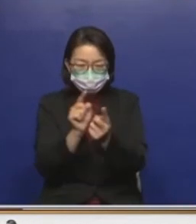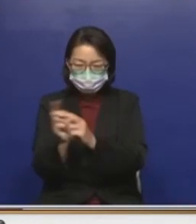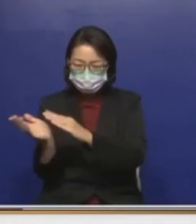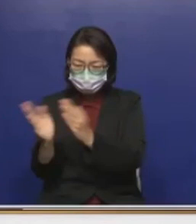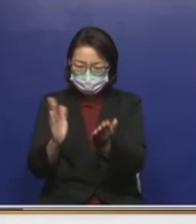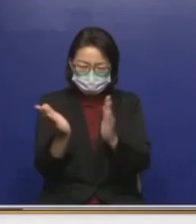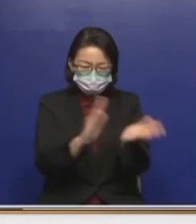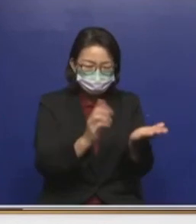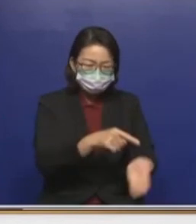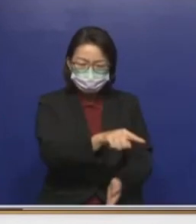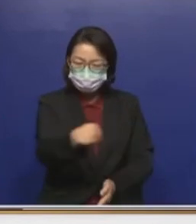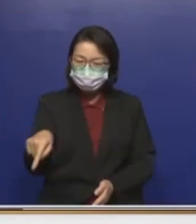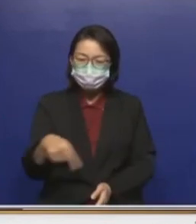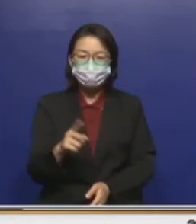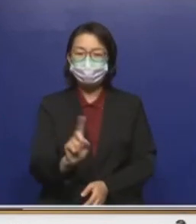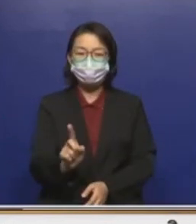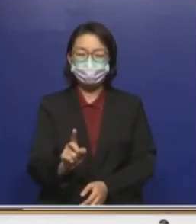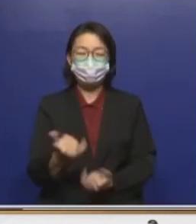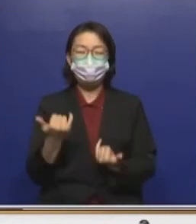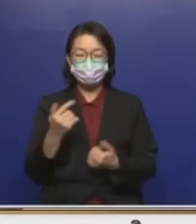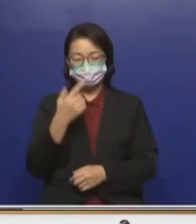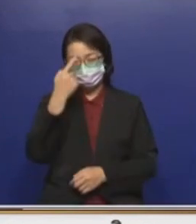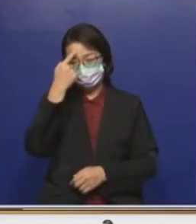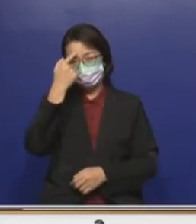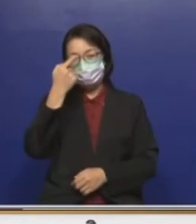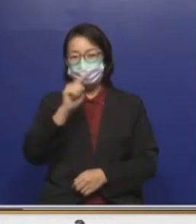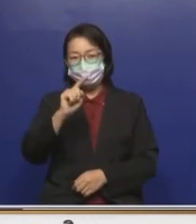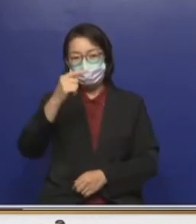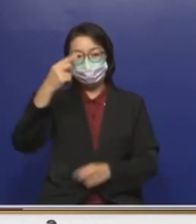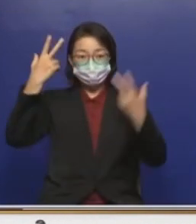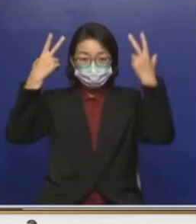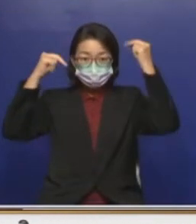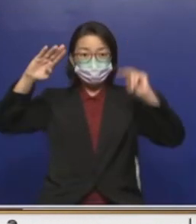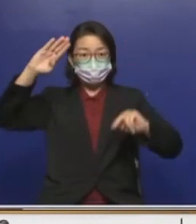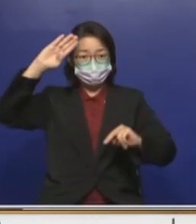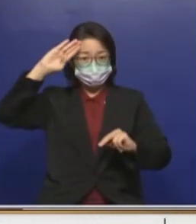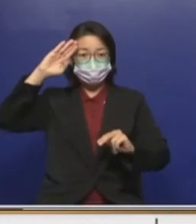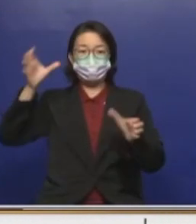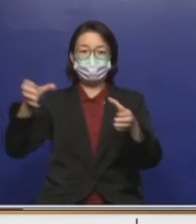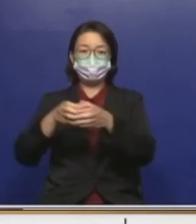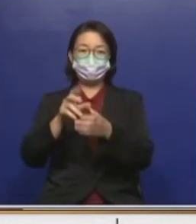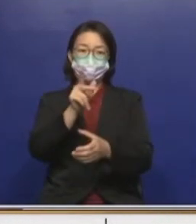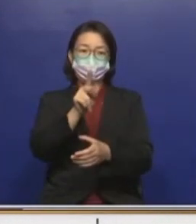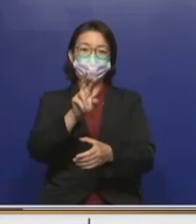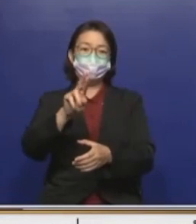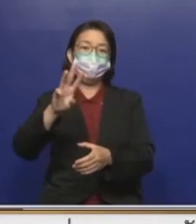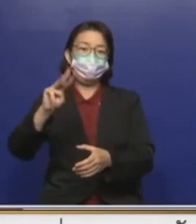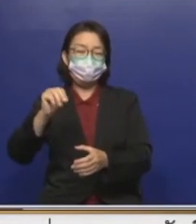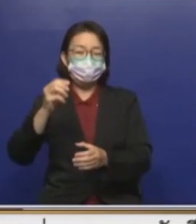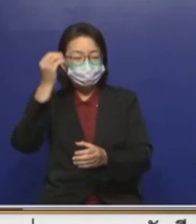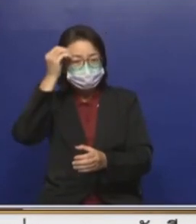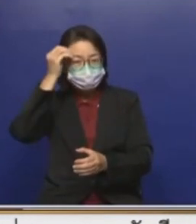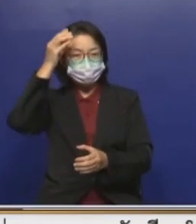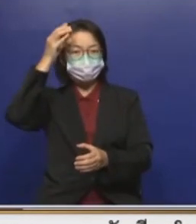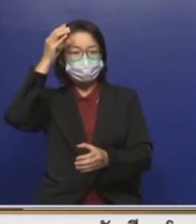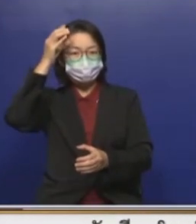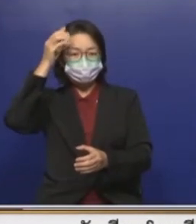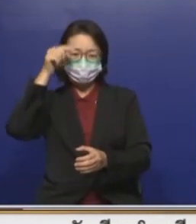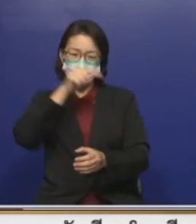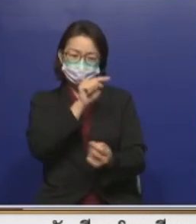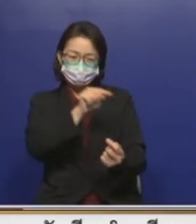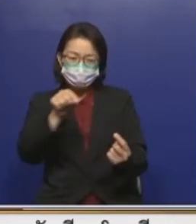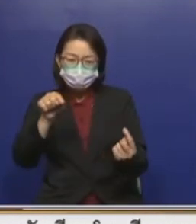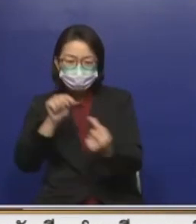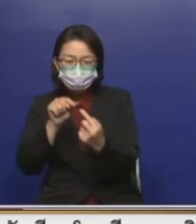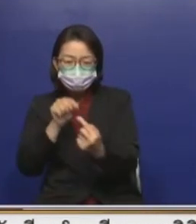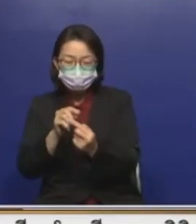องเช่นนี้เป็นเพราะว่านายกรัฐมนตรีและคณะรัฐมนตรีไม่มีความรู้ในปัญหามากเพียงพอที่จะแก้